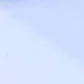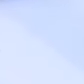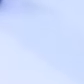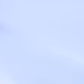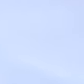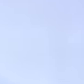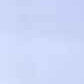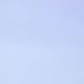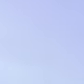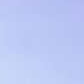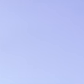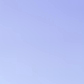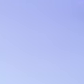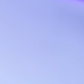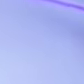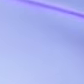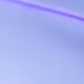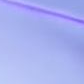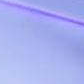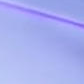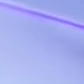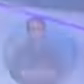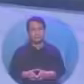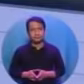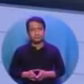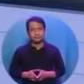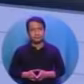lang, nagkakamali.